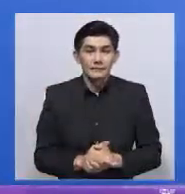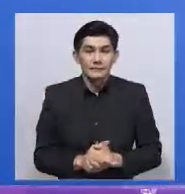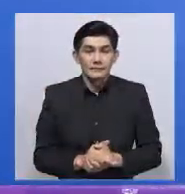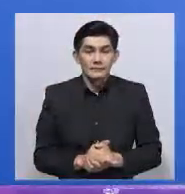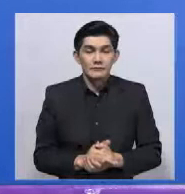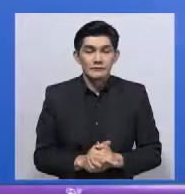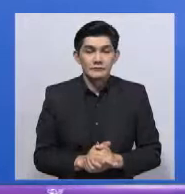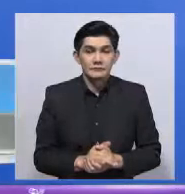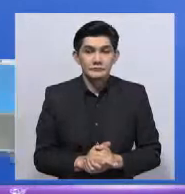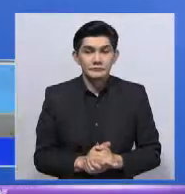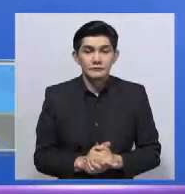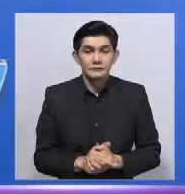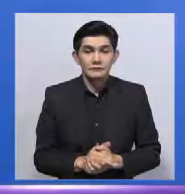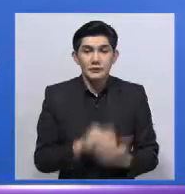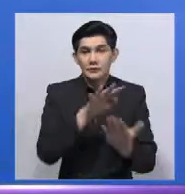ะ